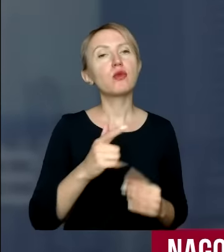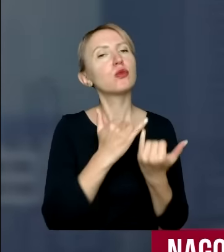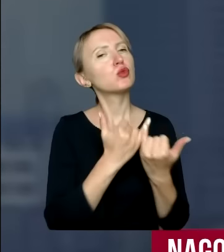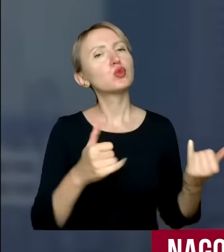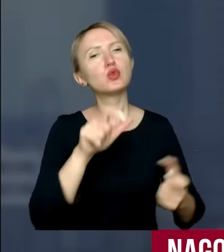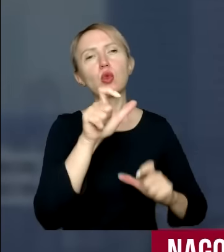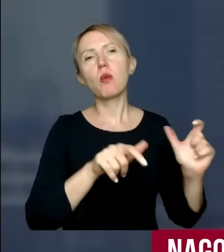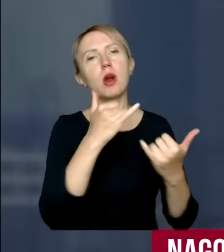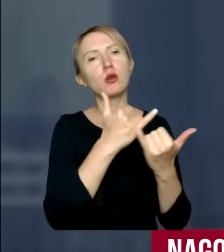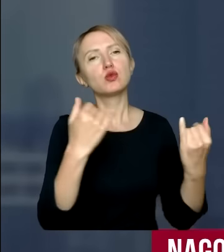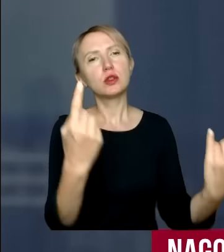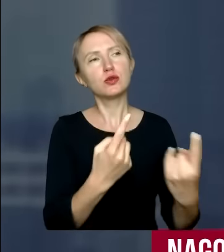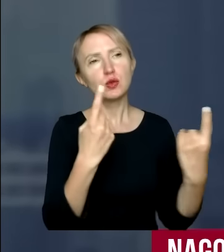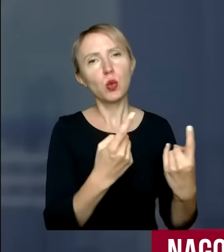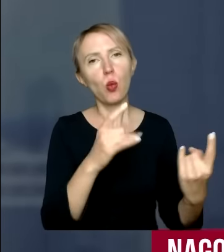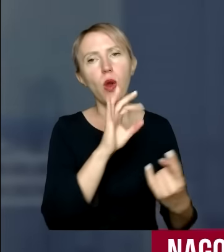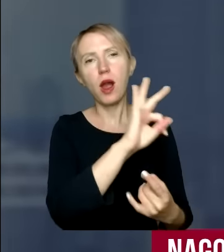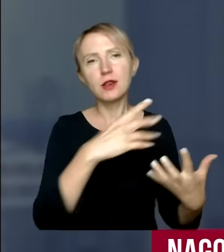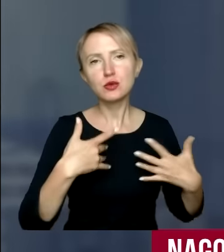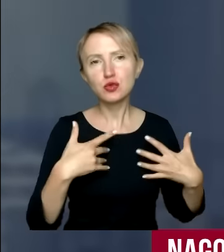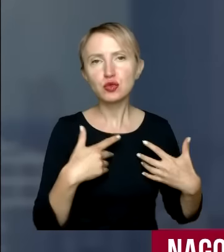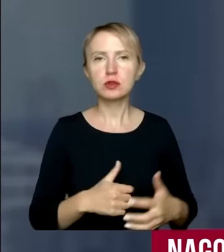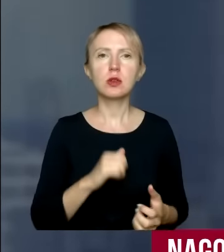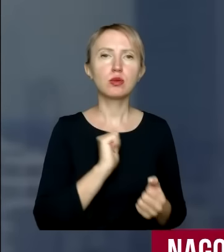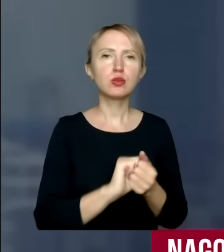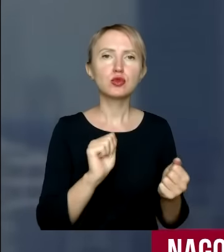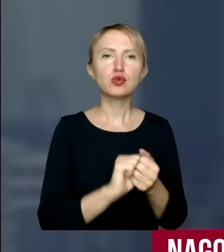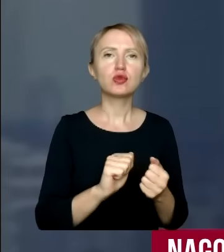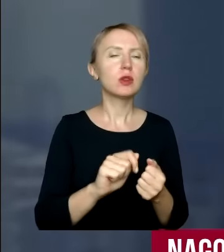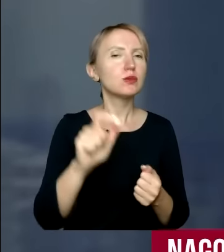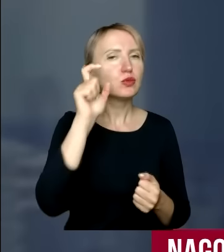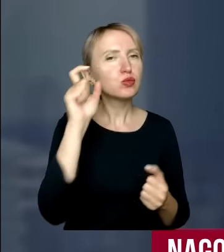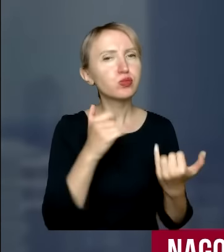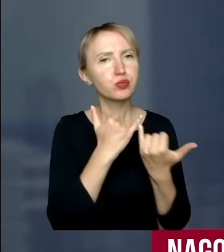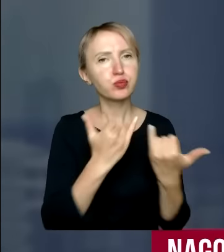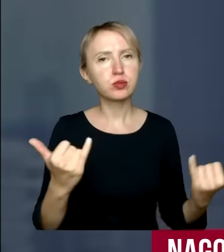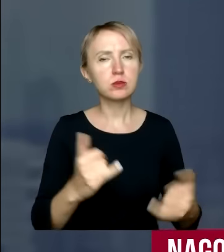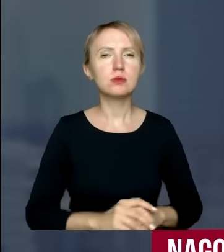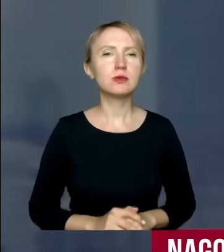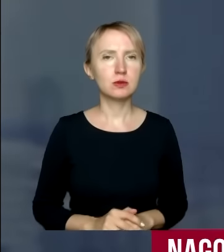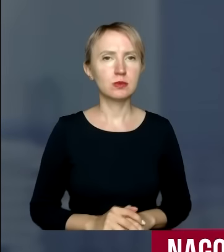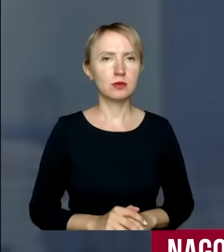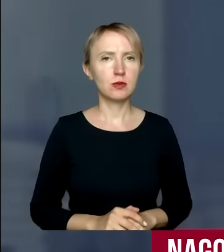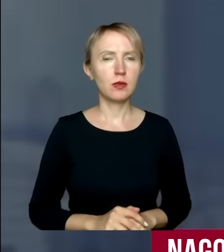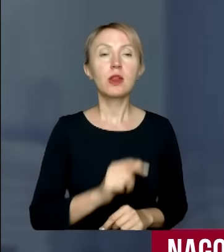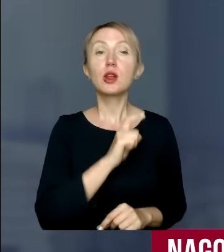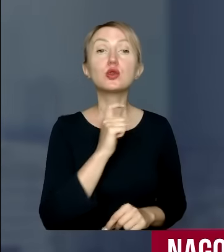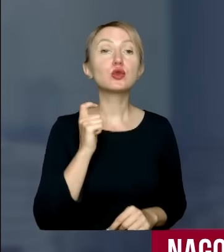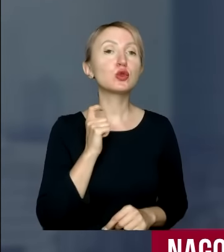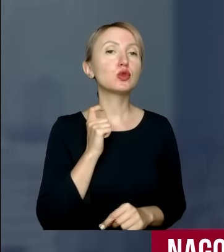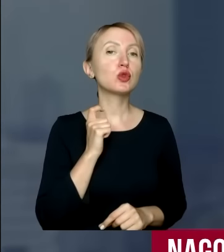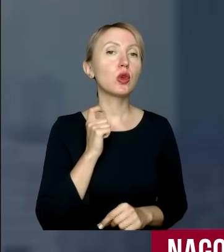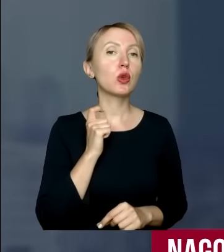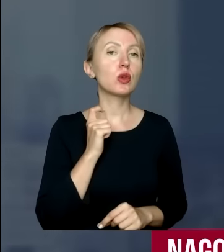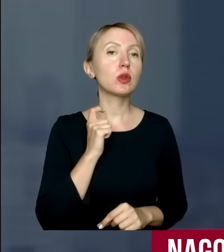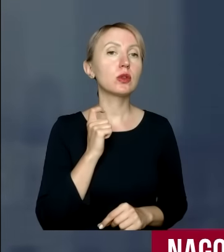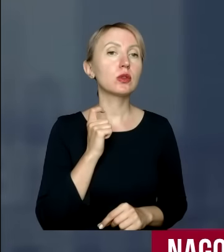różnych okolicznościach poszkodowane ofiary przestępstw i tak dalej ksiądz miał nie